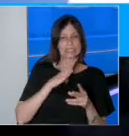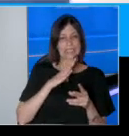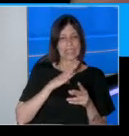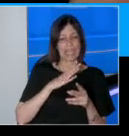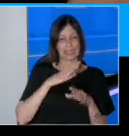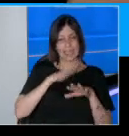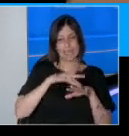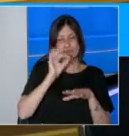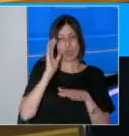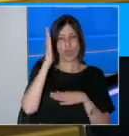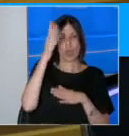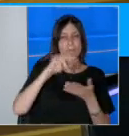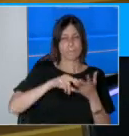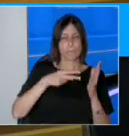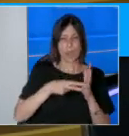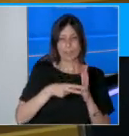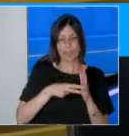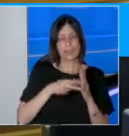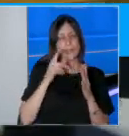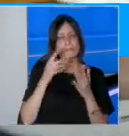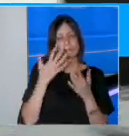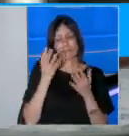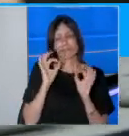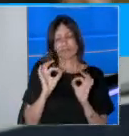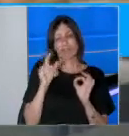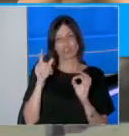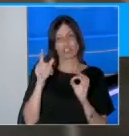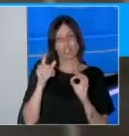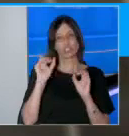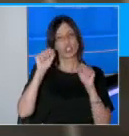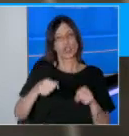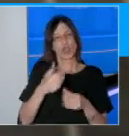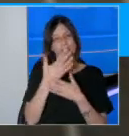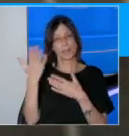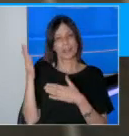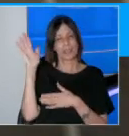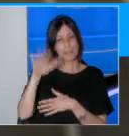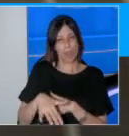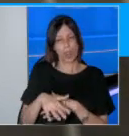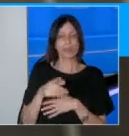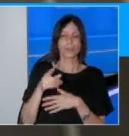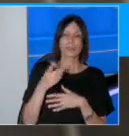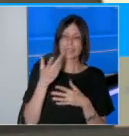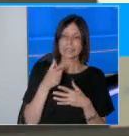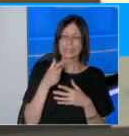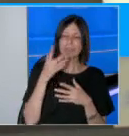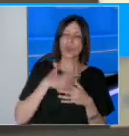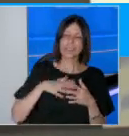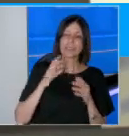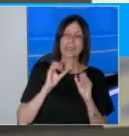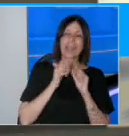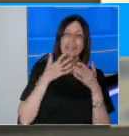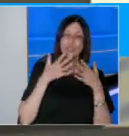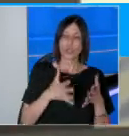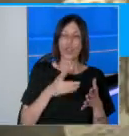בתנאי שנתניהו יצא מבלפור ושלטון הימין ייפול. תראה, חבר הכנסת יברקן, אנחנו יודעים שבאמת זה דף המסרים שלכם, לתקוף את נפתלי בנט, אבל בסוף,